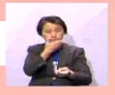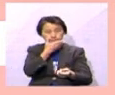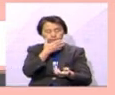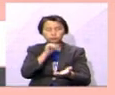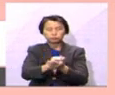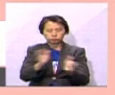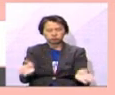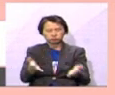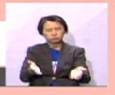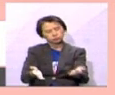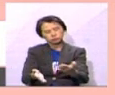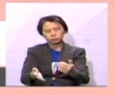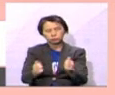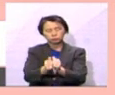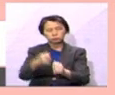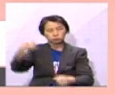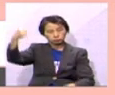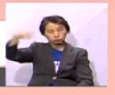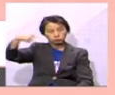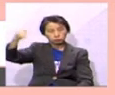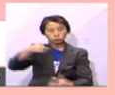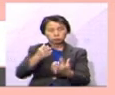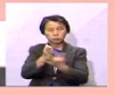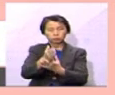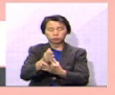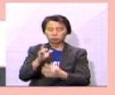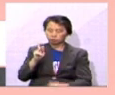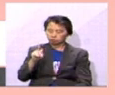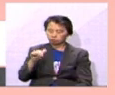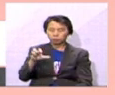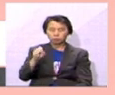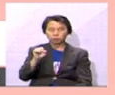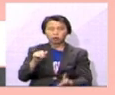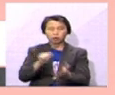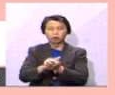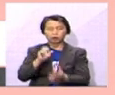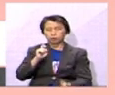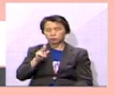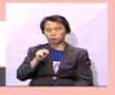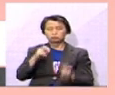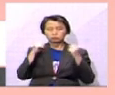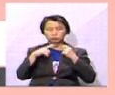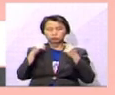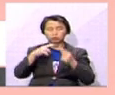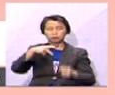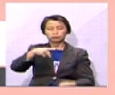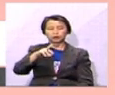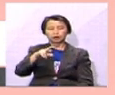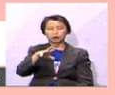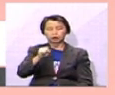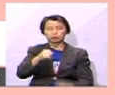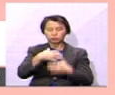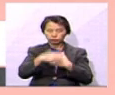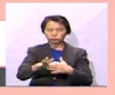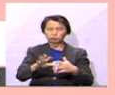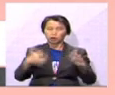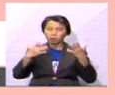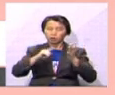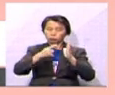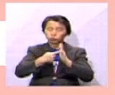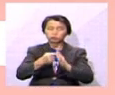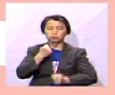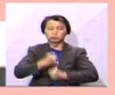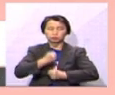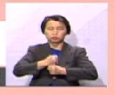Ia menggalakkan perancangan persaraan sama ada melalui KWSP atau skim persaraan swasta PRS baik sahaja mereka mula